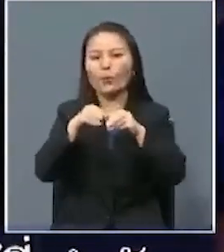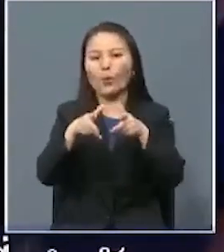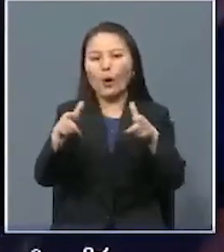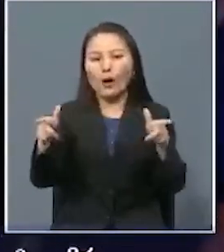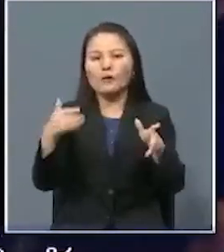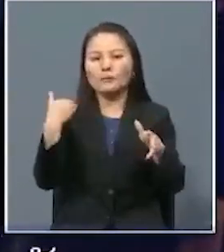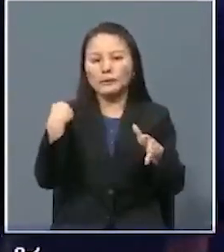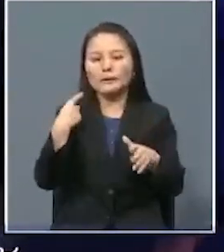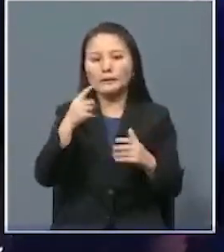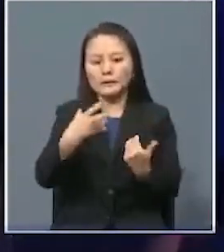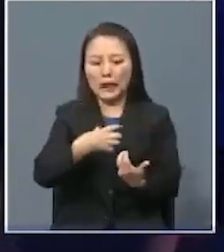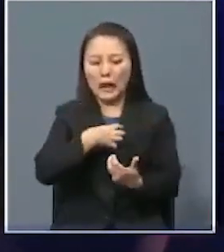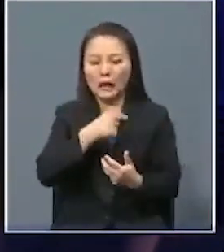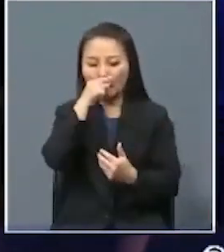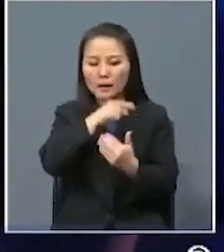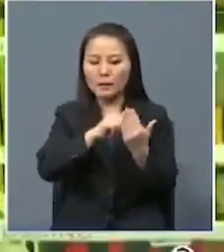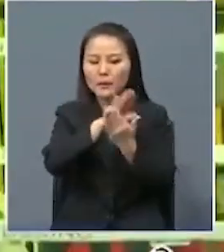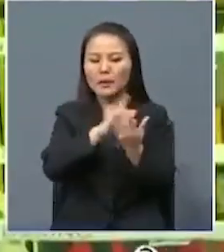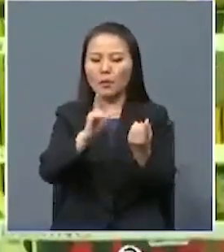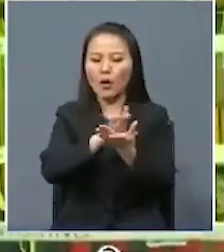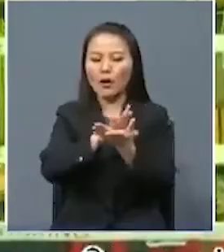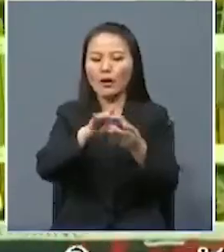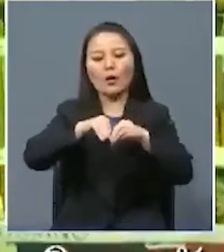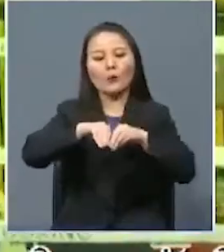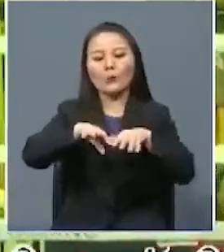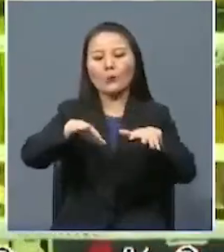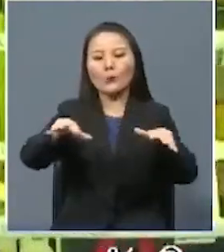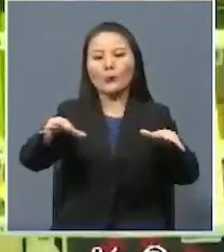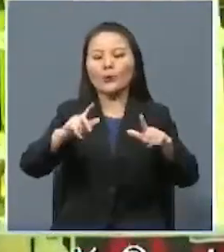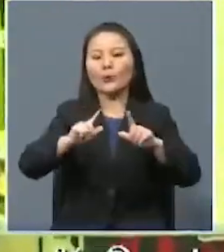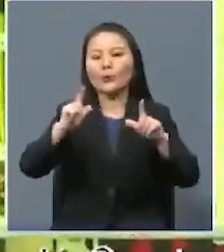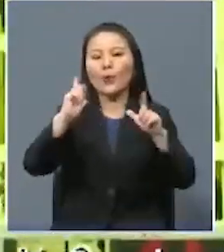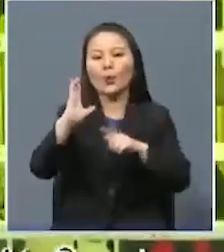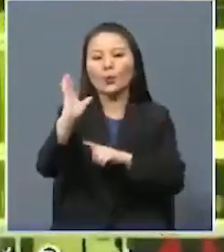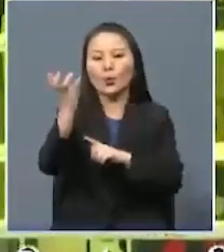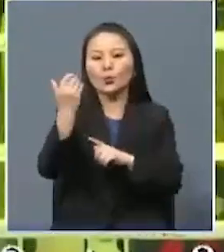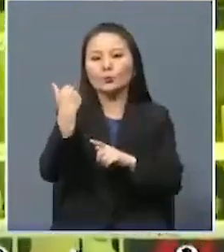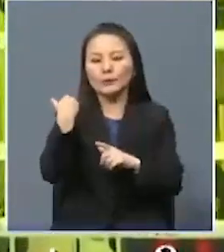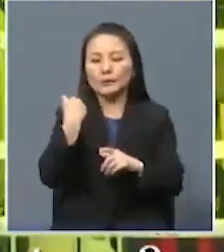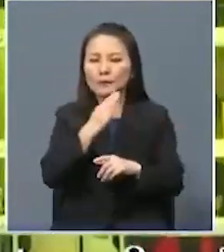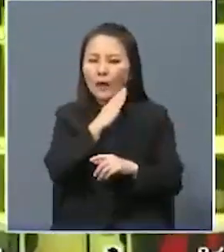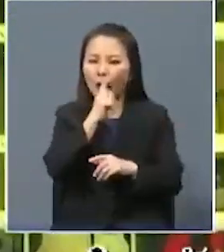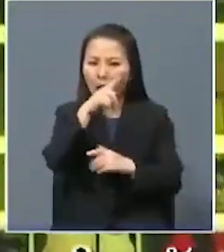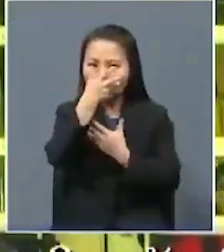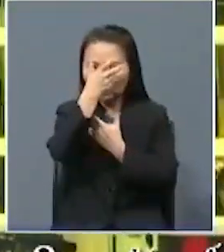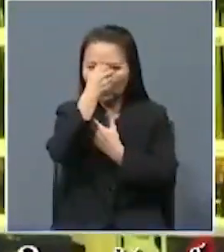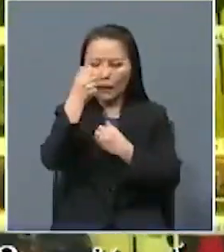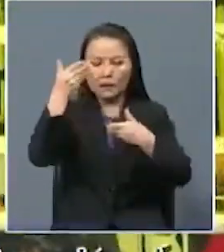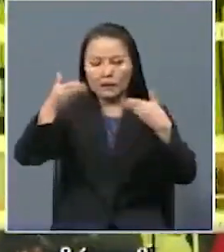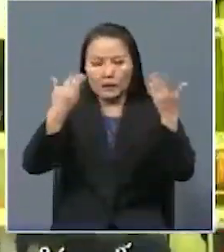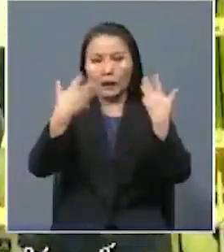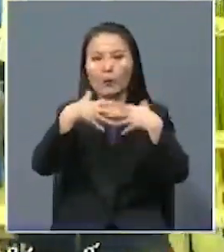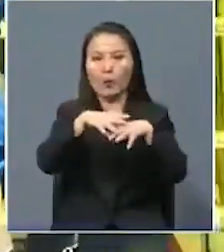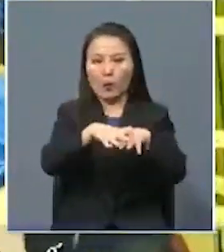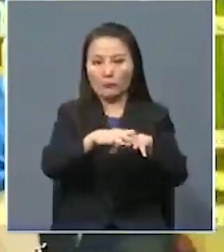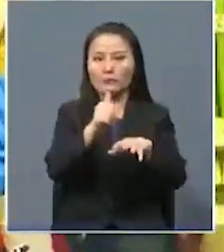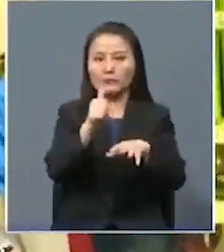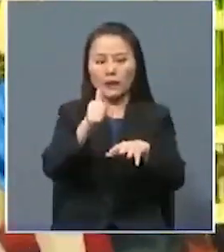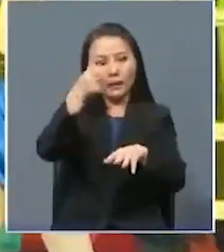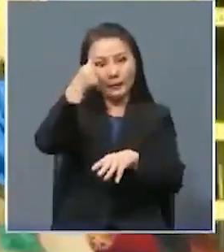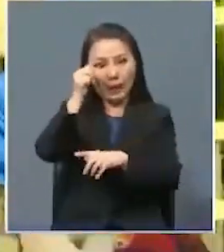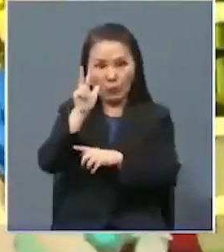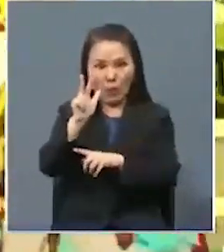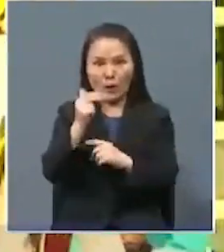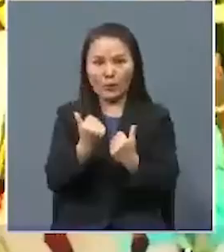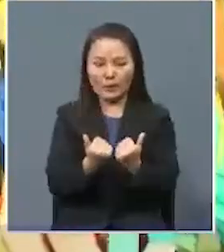พาวเวอร์ของไทยดังไกลถึงระดับอารยประเทศทั้งนี้ผู้ที่สนใจนะครับสามารถเดินทางไปร่วมงานได้ตลอดระยะเวลา 3